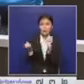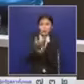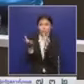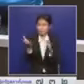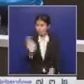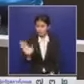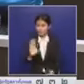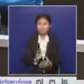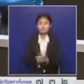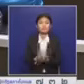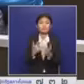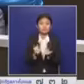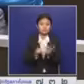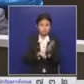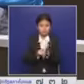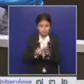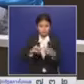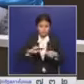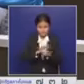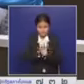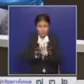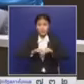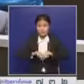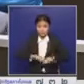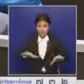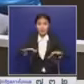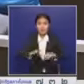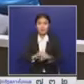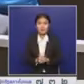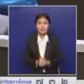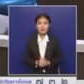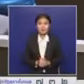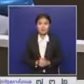สถานการณ์โรคระบาดเนี่ยพระ